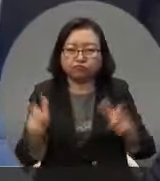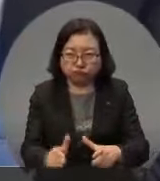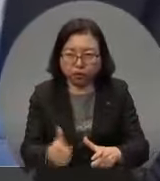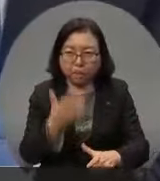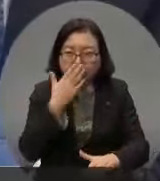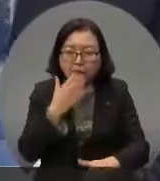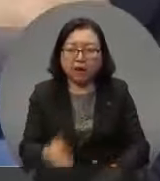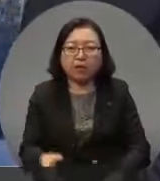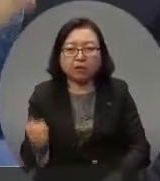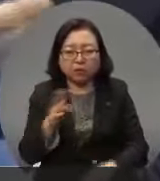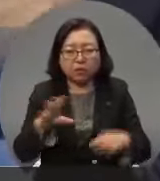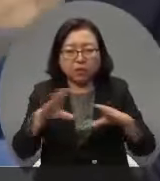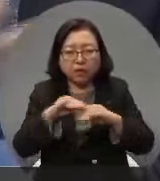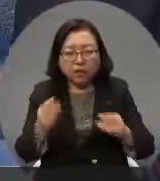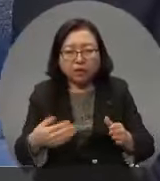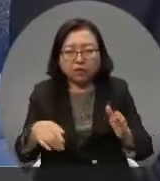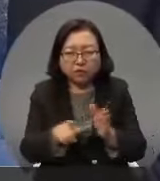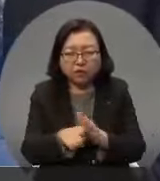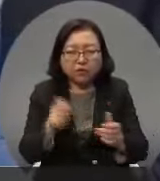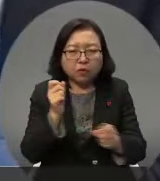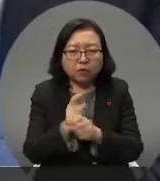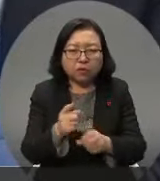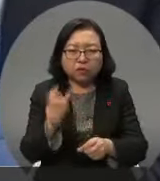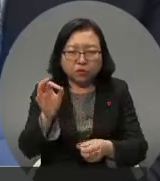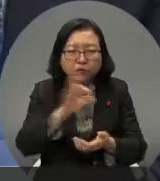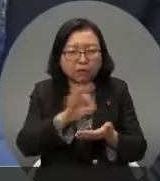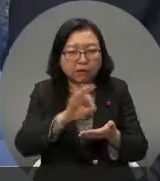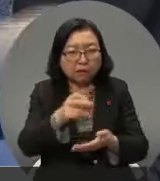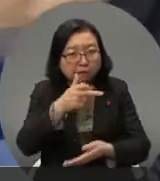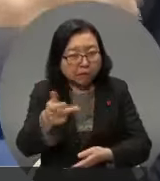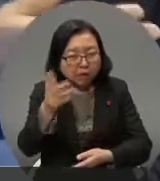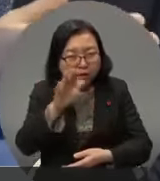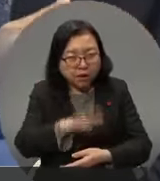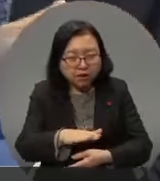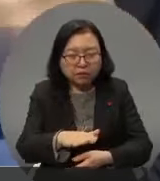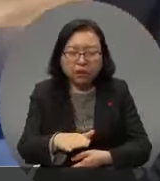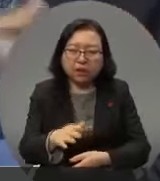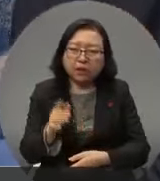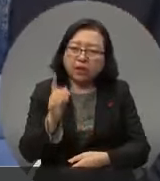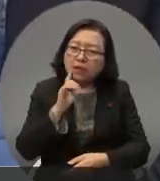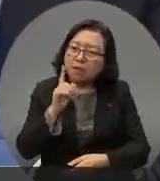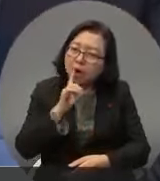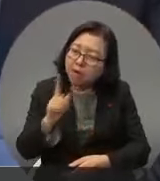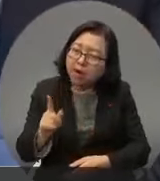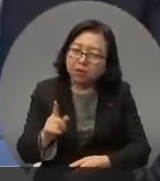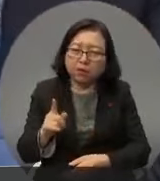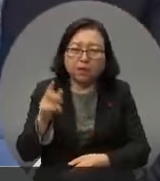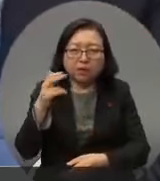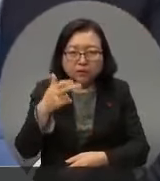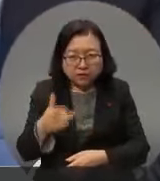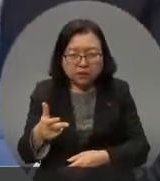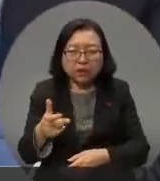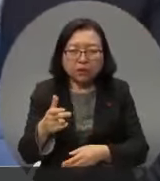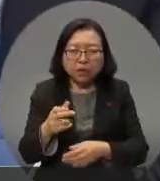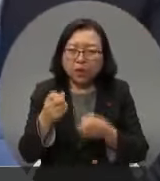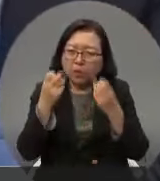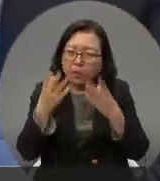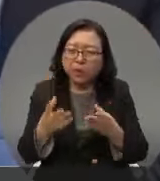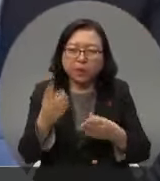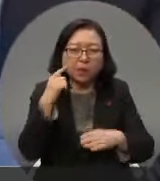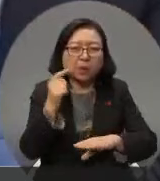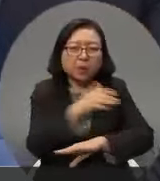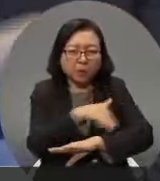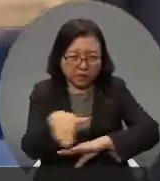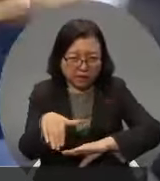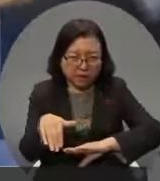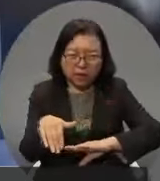위해서 많은 그 투자를 한 상황이기 때문에 다시 엄청난 논란과 큰 돈을 들여서 뭔가를 로할 필요성을